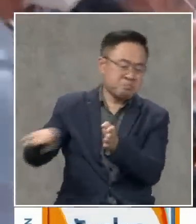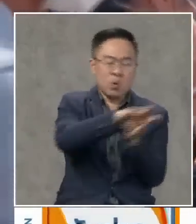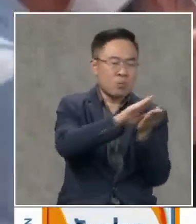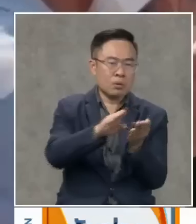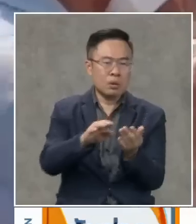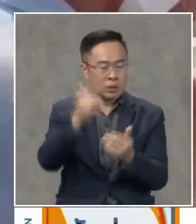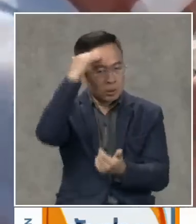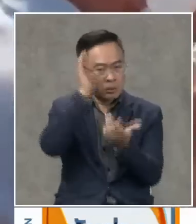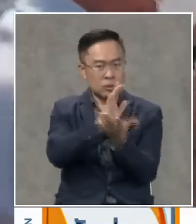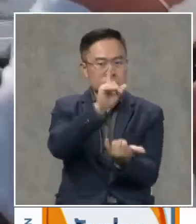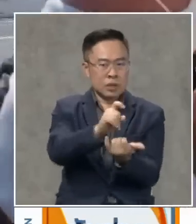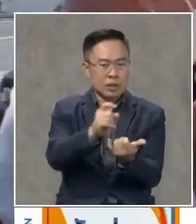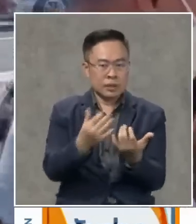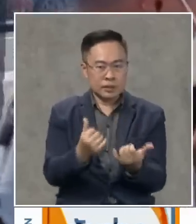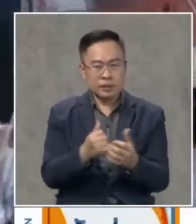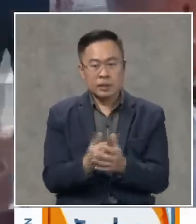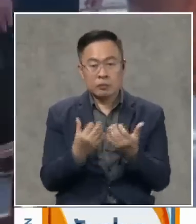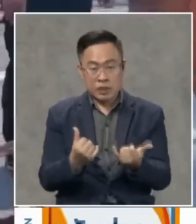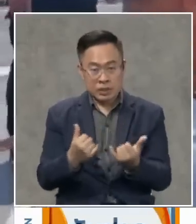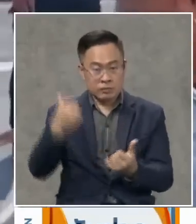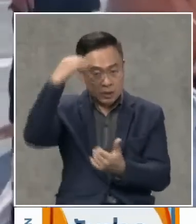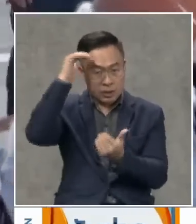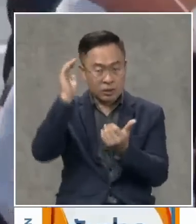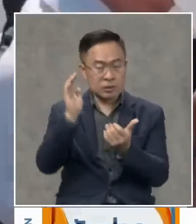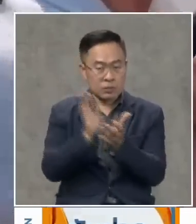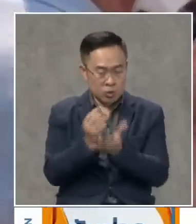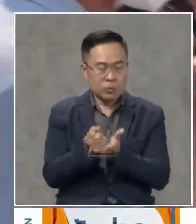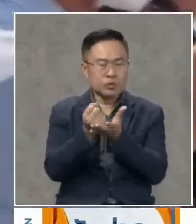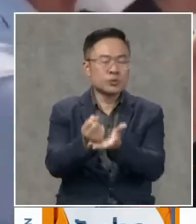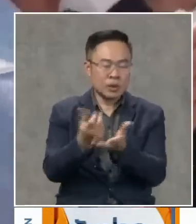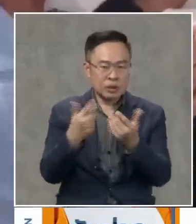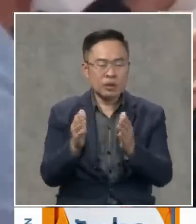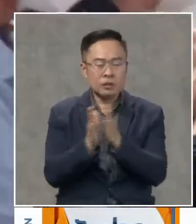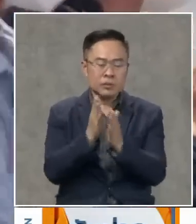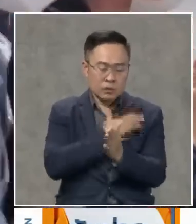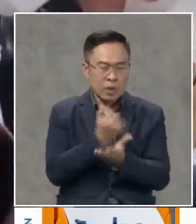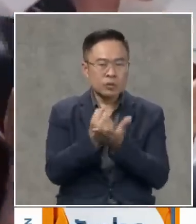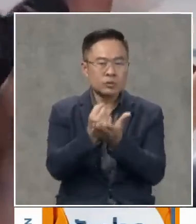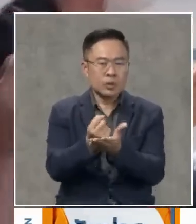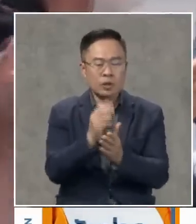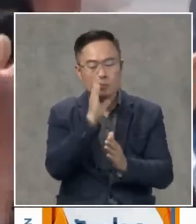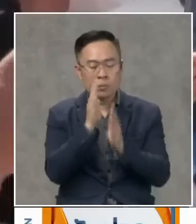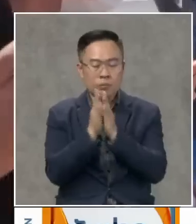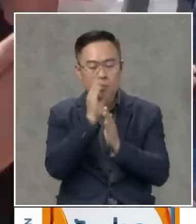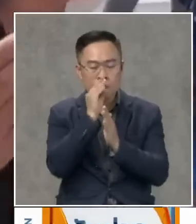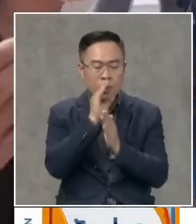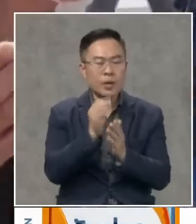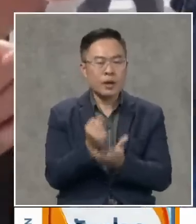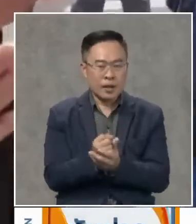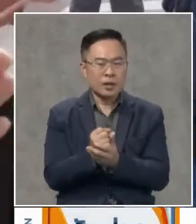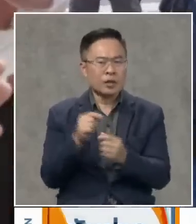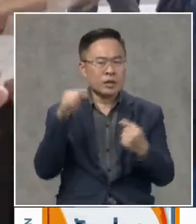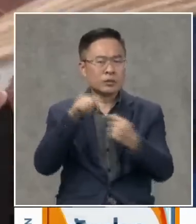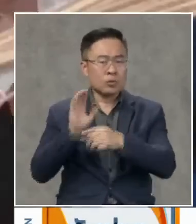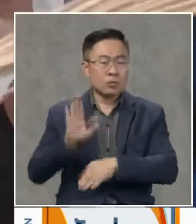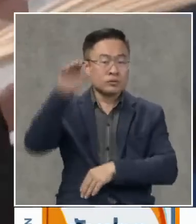ป็นไปด้วยความโศกเศร้านะคะมีการนิมนต์พระสงฆ์มา1รูปทำพิธีเชิญดวงวิญญาณค่ะจุดนี้ก็เป็นจุดที่เกิดเหตุบริเวณสะพานข้